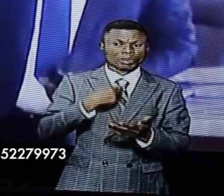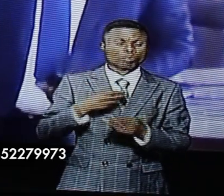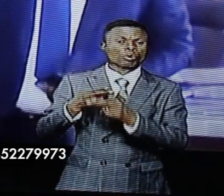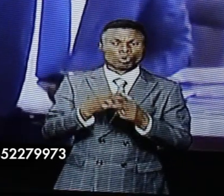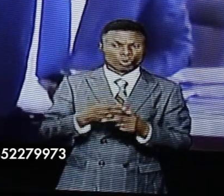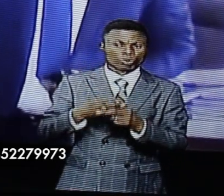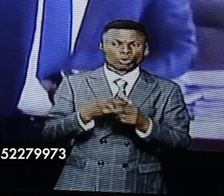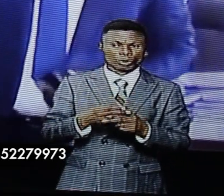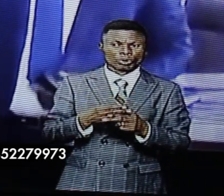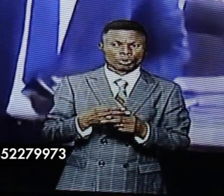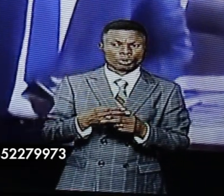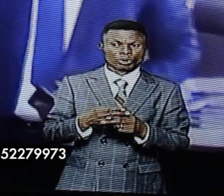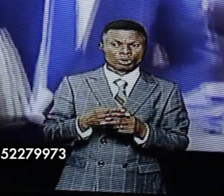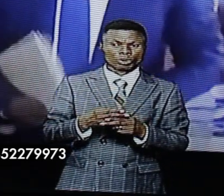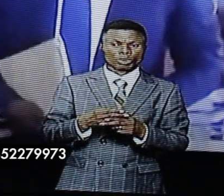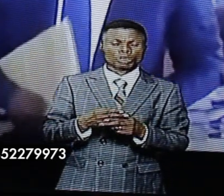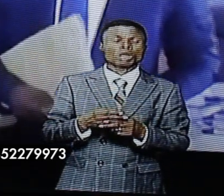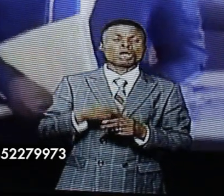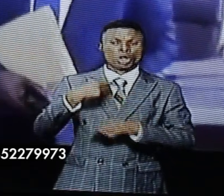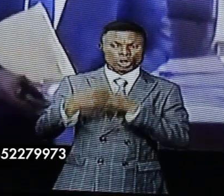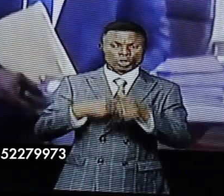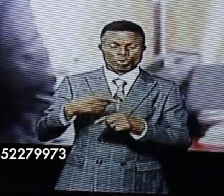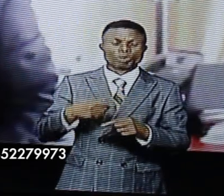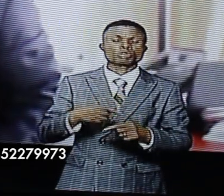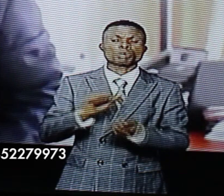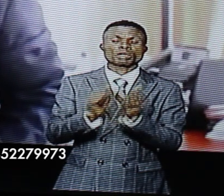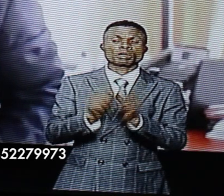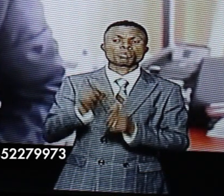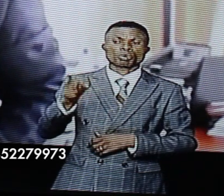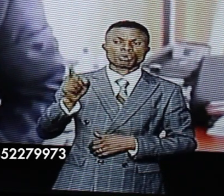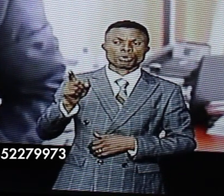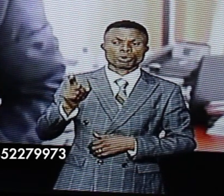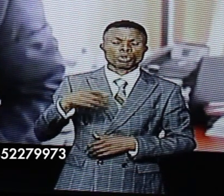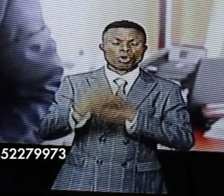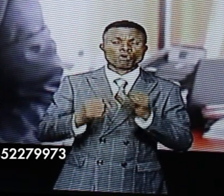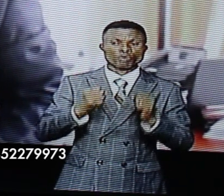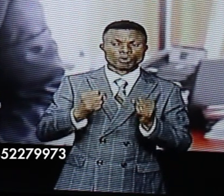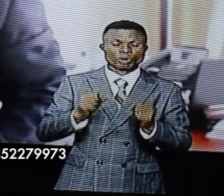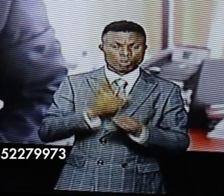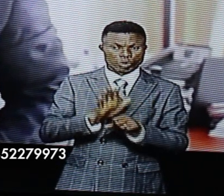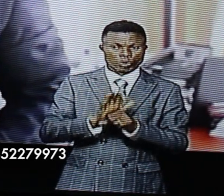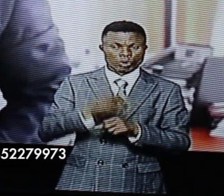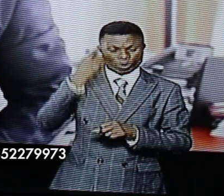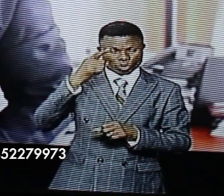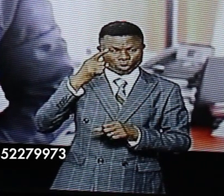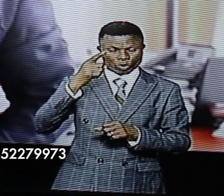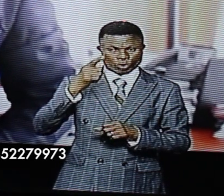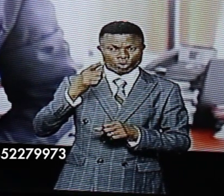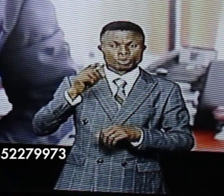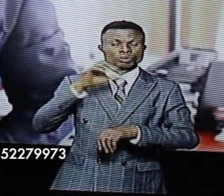suivre lors du lancement de ces missiles. Nous avons tout fait pour atteindre le